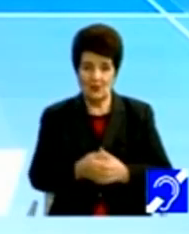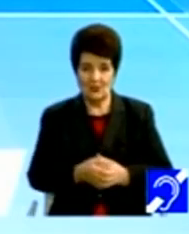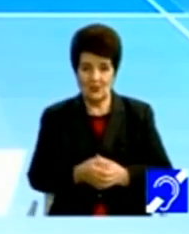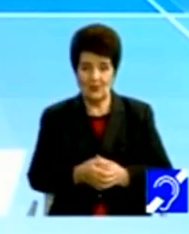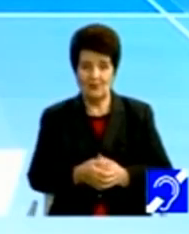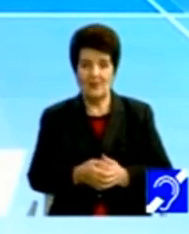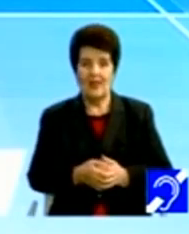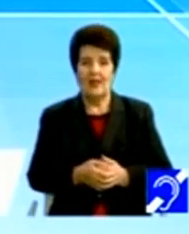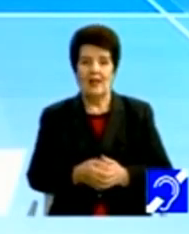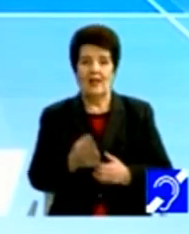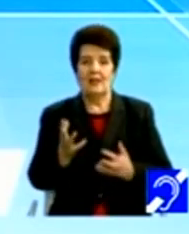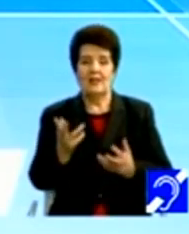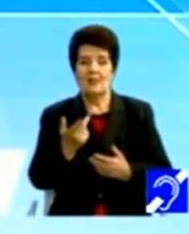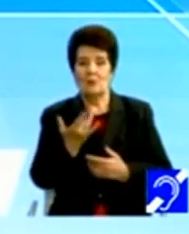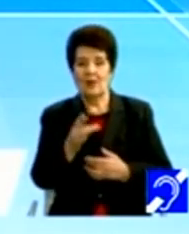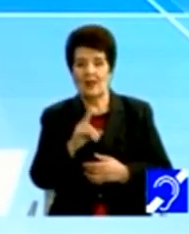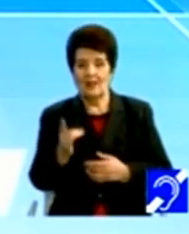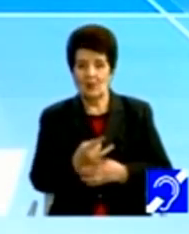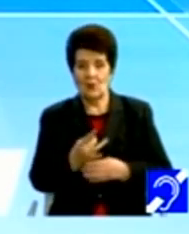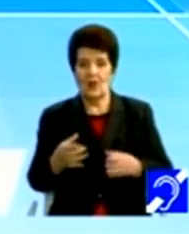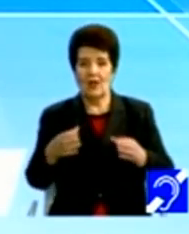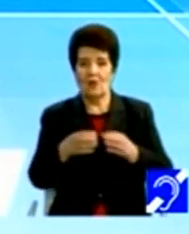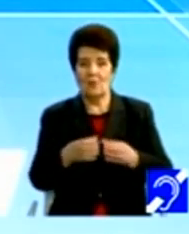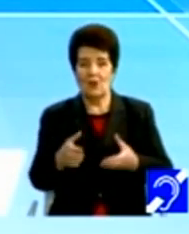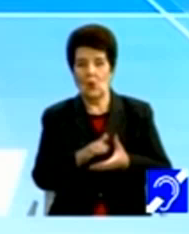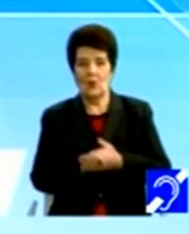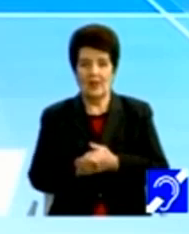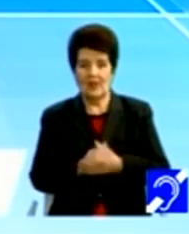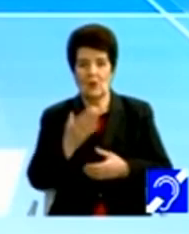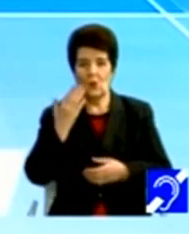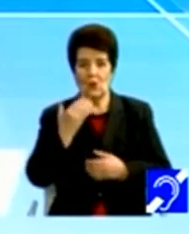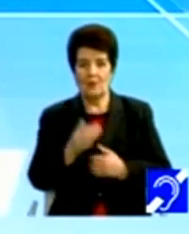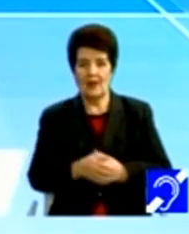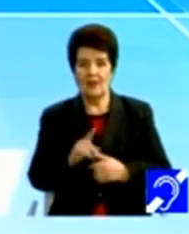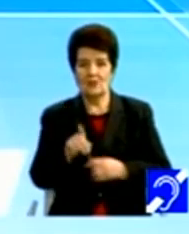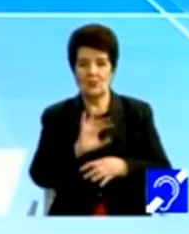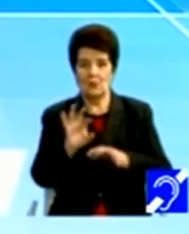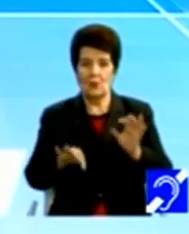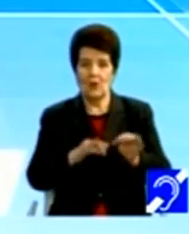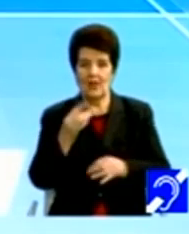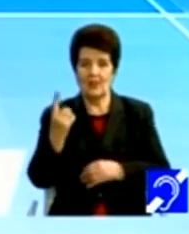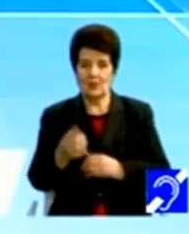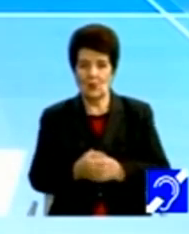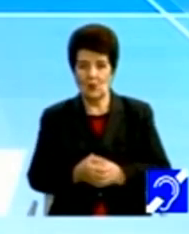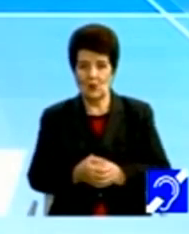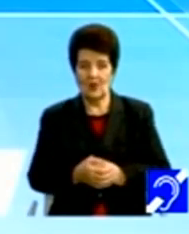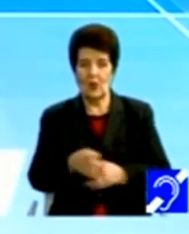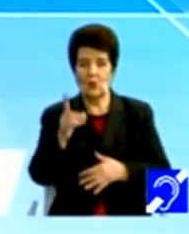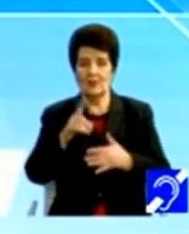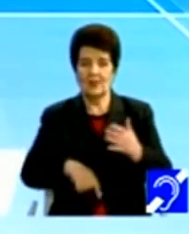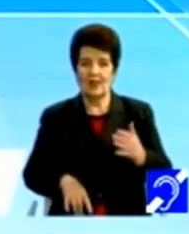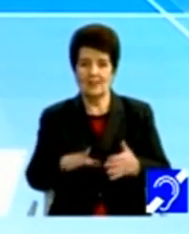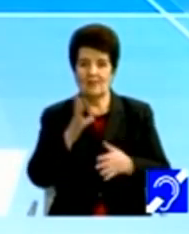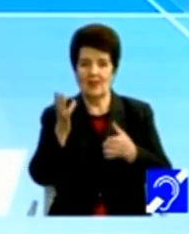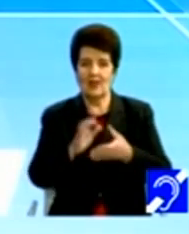de nenumărate ori, am desfășurat campania ce înseamnă unirea cu România și acest proiect este unul care cu siguranță va